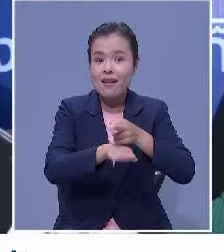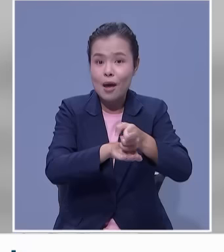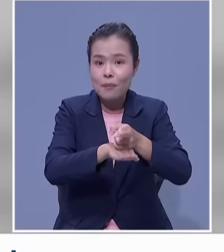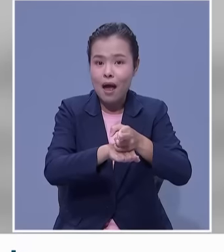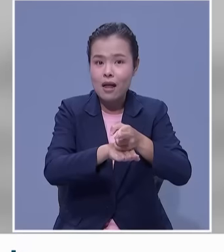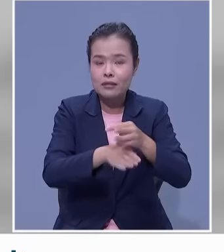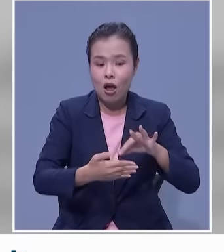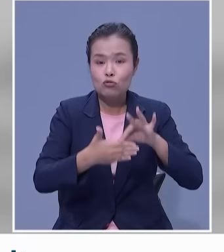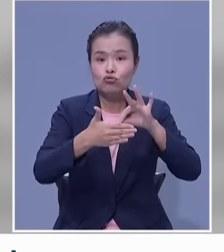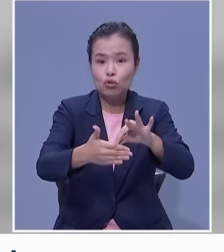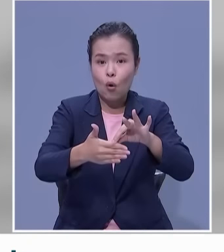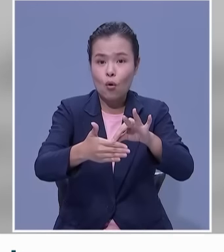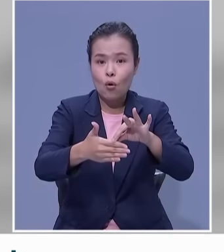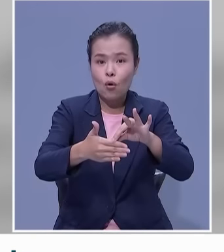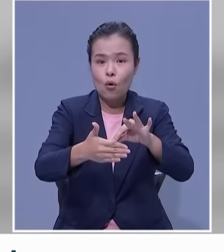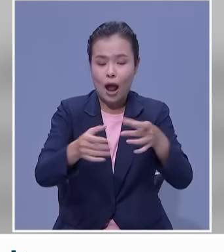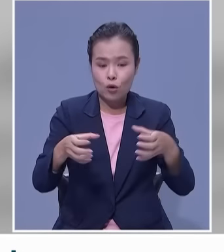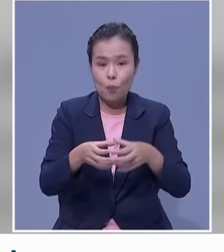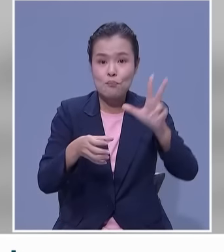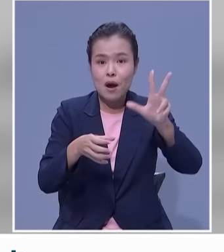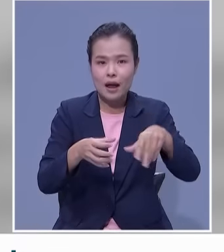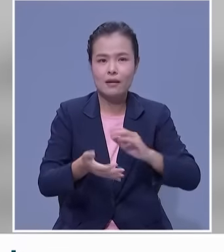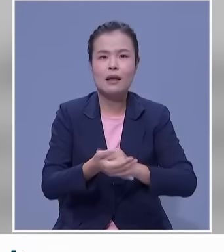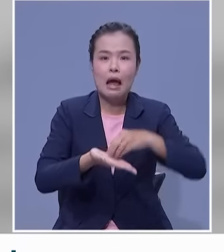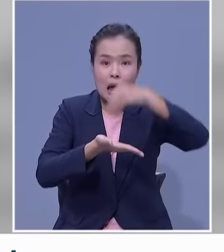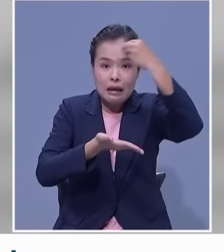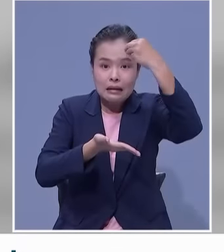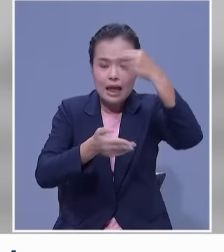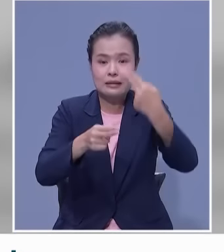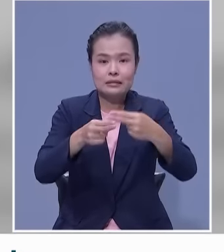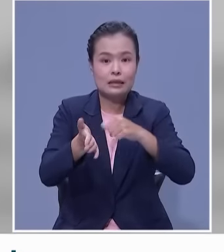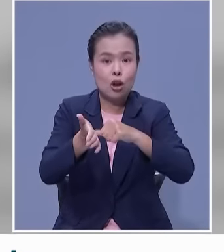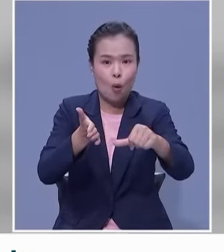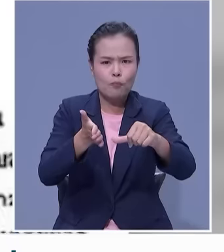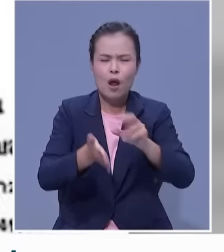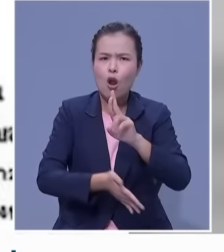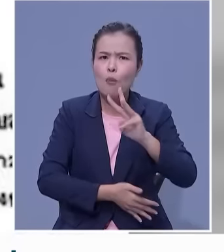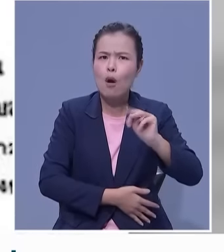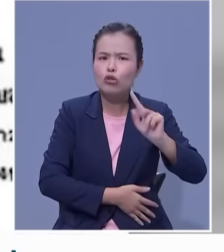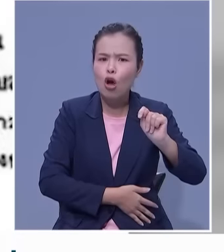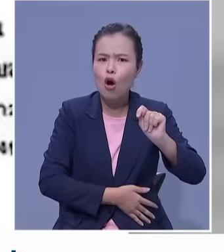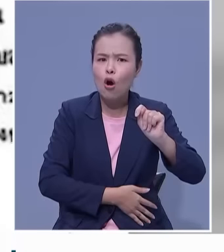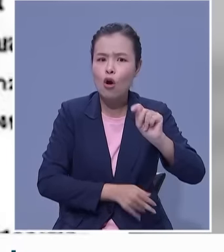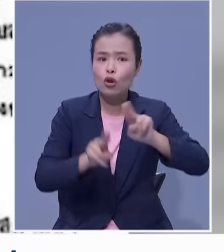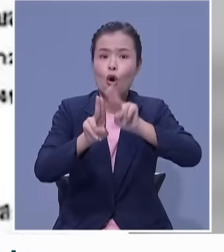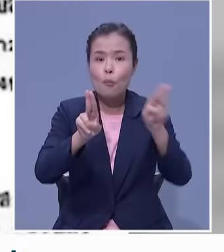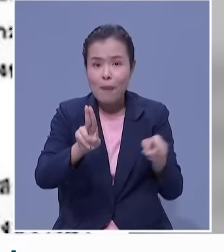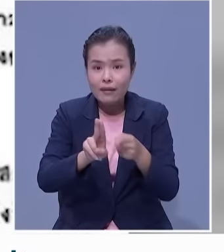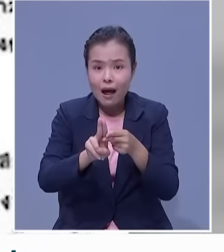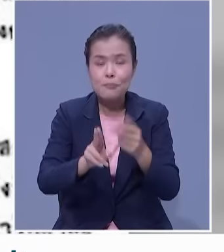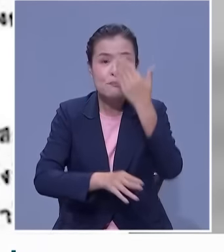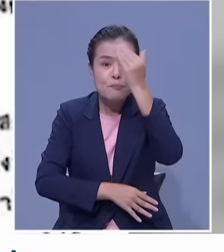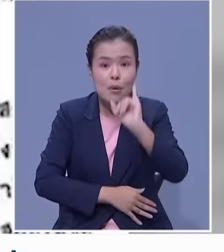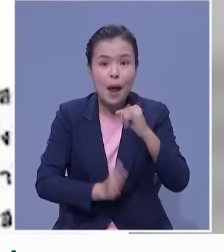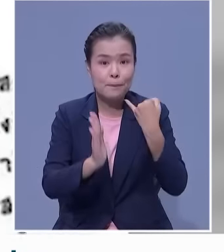เพื่อไทยเป็นการลบชื่อออกจากทะเบียนนักศึกษาของคนในโผลรัฐมนตรีคนนึงเป็นโควต้าพรรคพลังประชารัฐเนื่อง